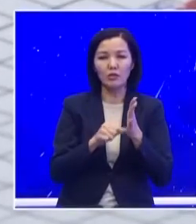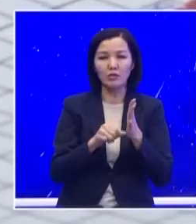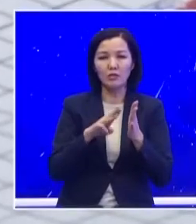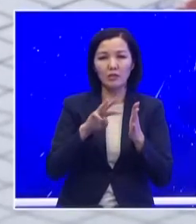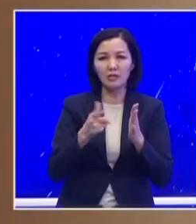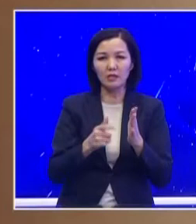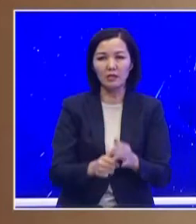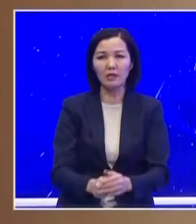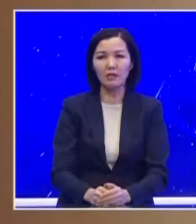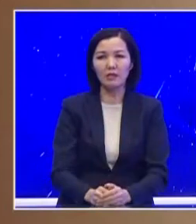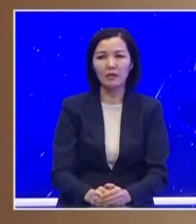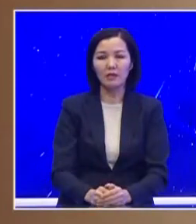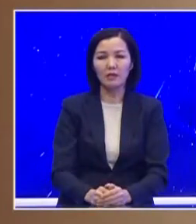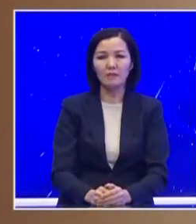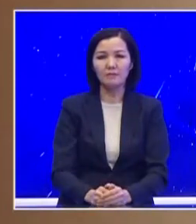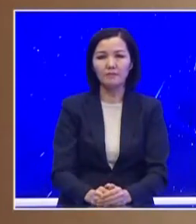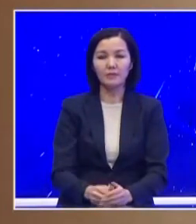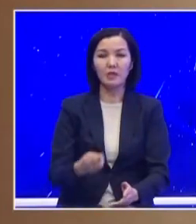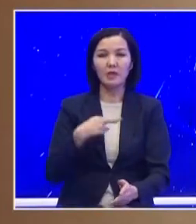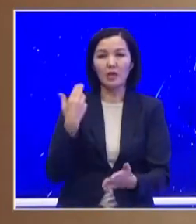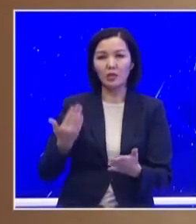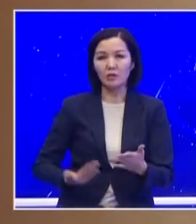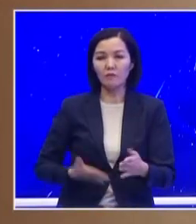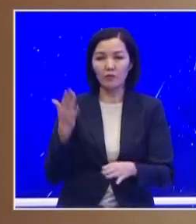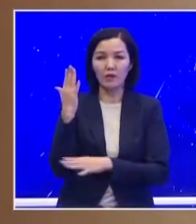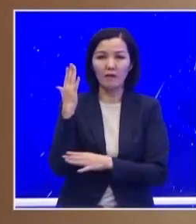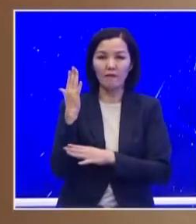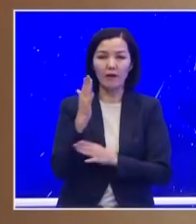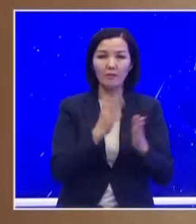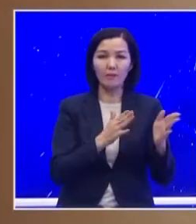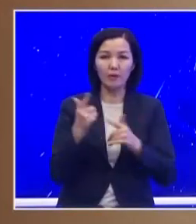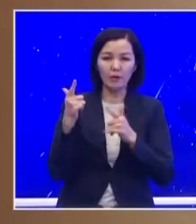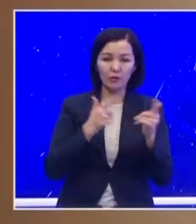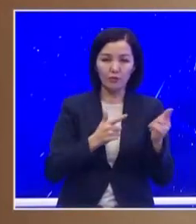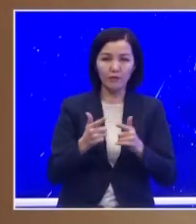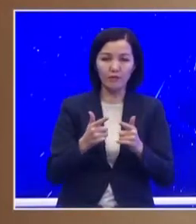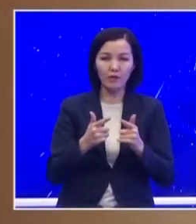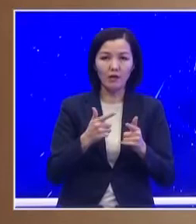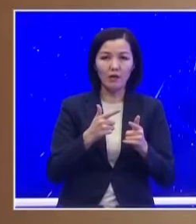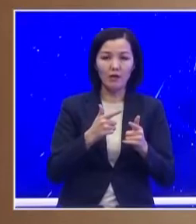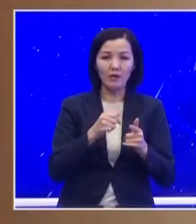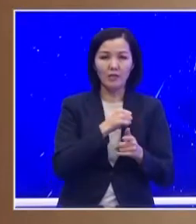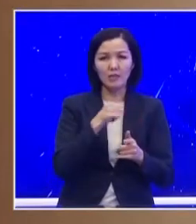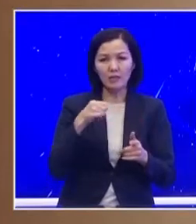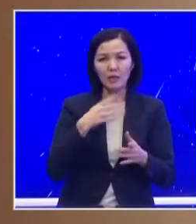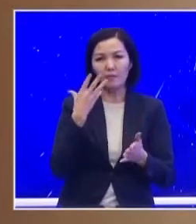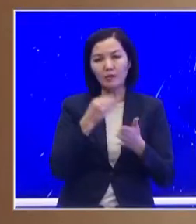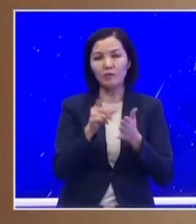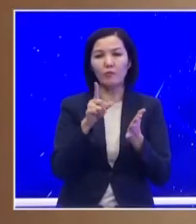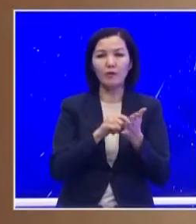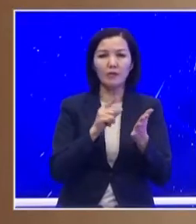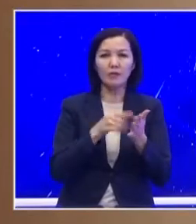тот же уголь, я его в рассрочку покупаю, дрова заготавливаю, да, это все вот именно... Это я сам на свою пенсию, на